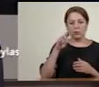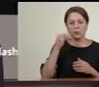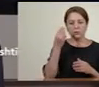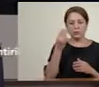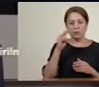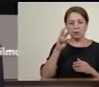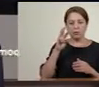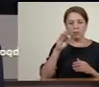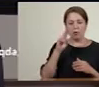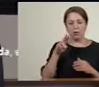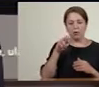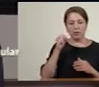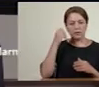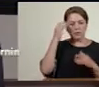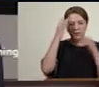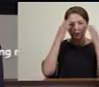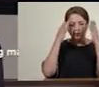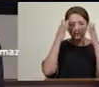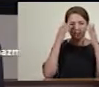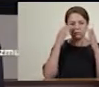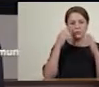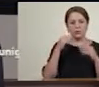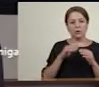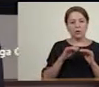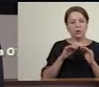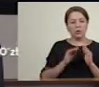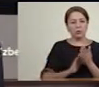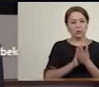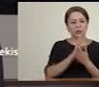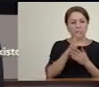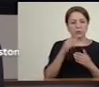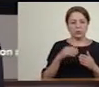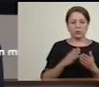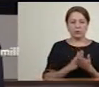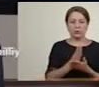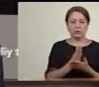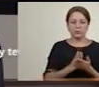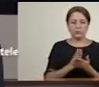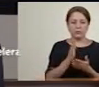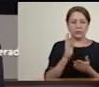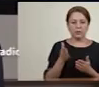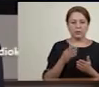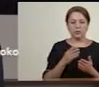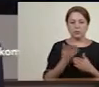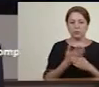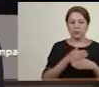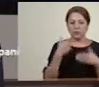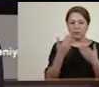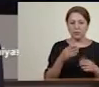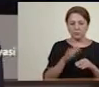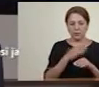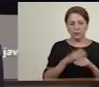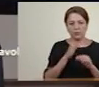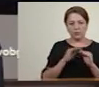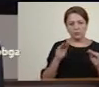tafakkuringizni, tasavvuringizni o'stirishga xizmat qiladi. Barakalla aziz o'quvchilar. Demak, siz yod